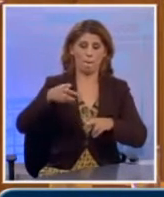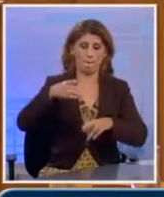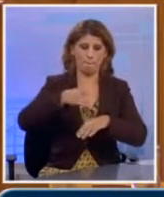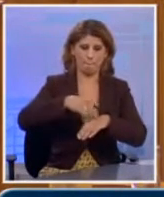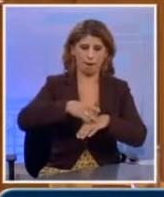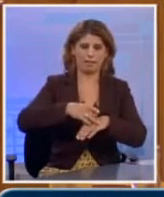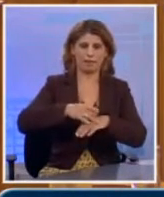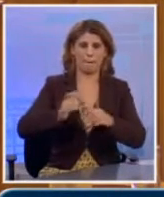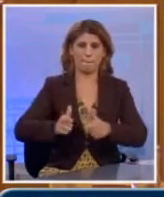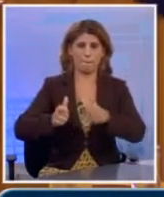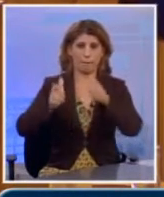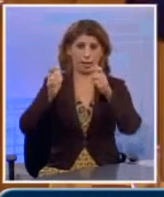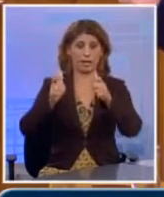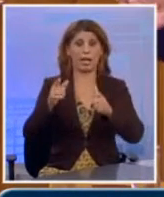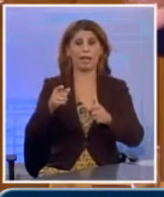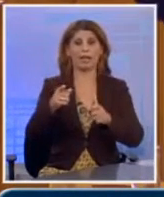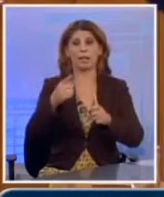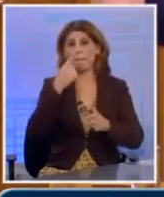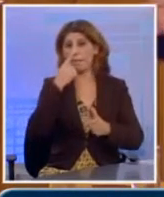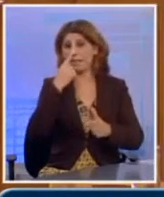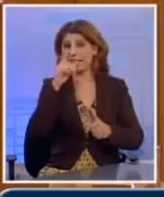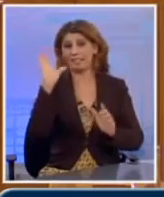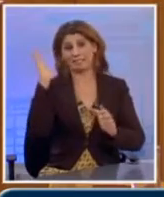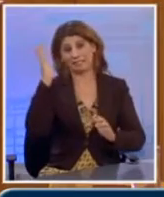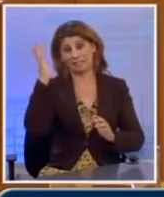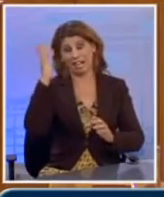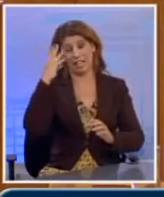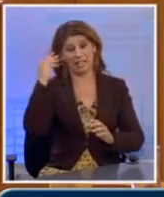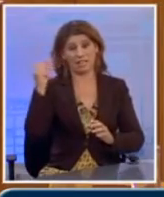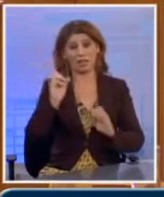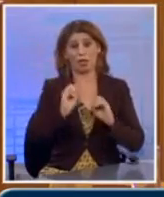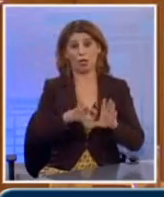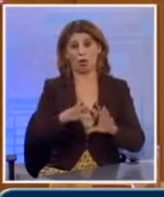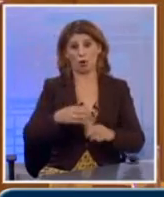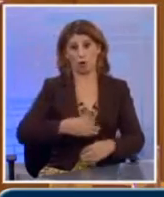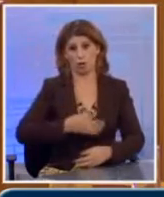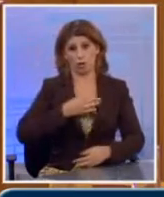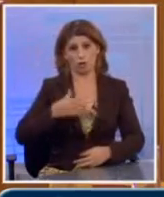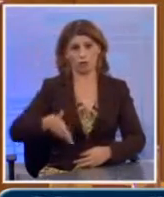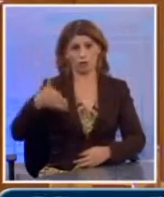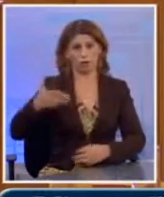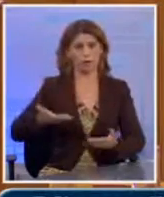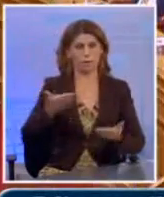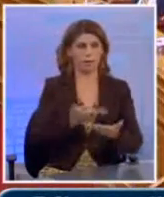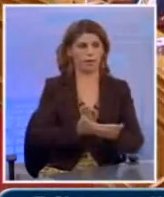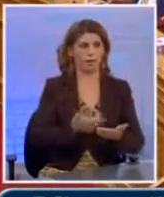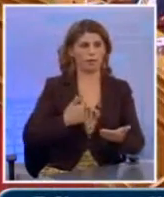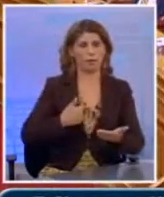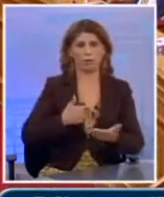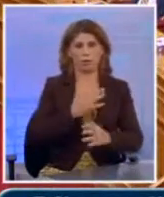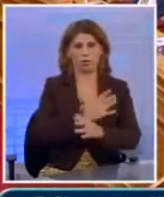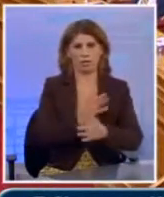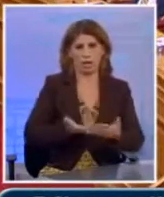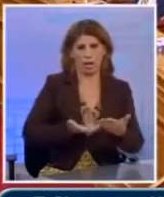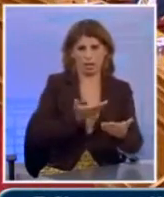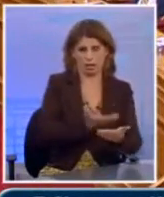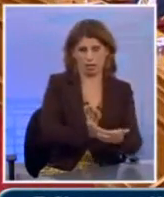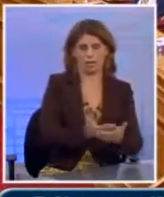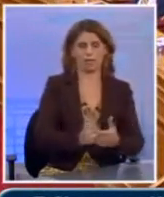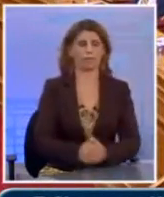τη Μυτιλίνη, το δίθεν δωράκι που ξέχασε ο κύριος Μητσοτάκης. Πάρτε και αυτά που κατέθεσα στον εισαγγελέα.